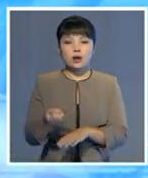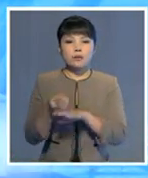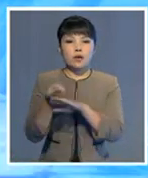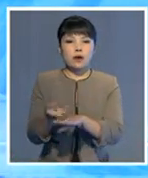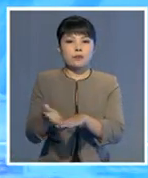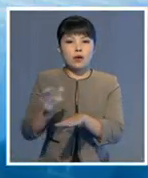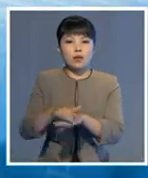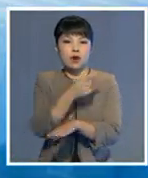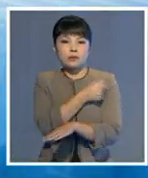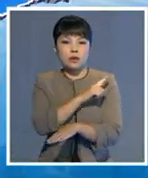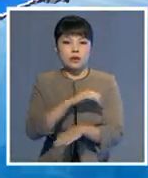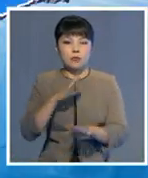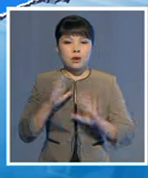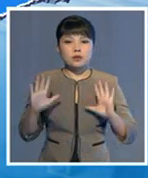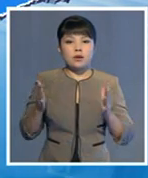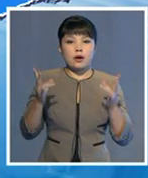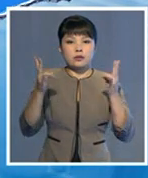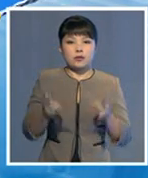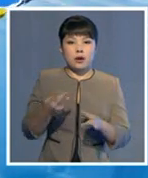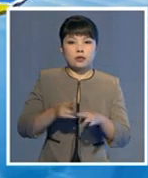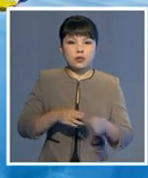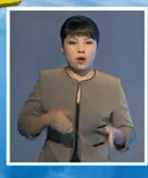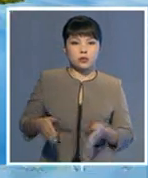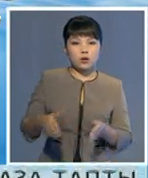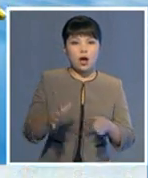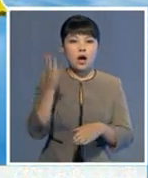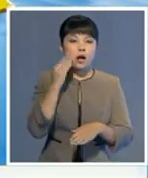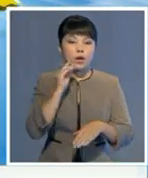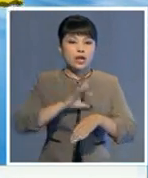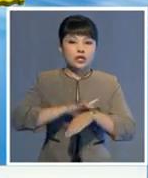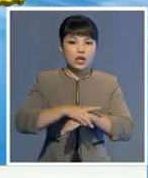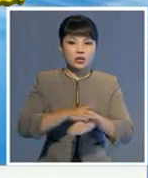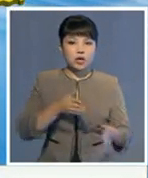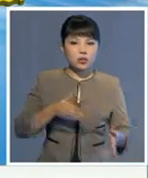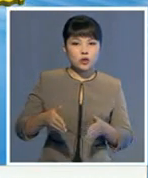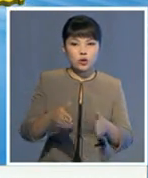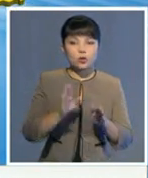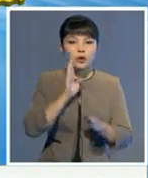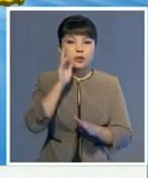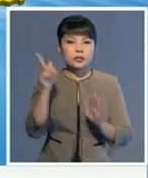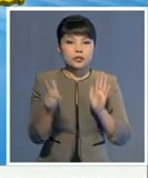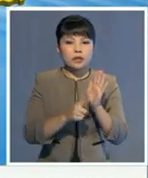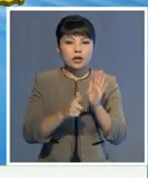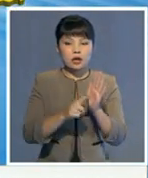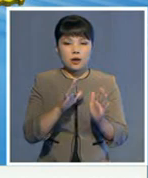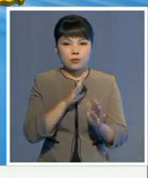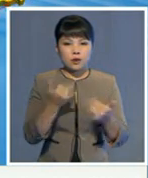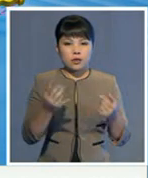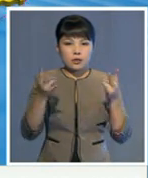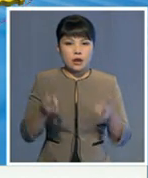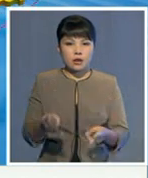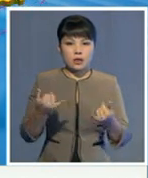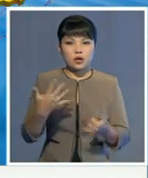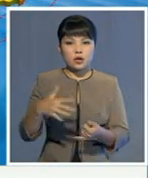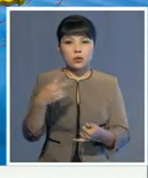жеткізілген. Жантүршігерлік жол апаты Алматы-Ташкент тас жолының бойында бүгін таңғы сағат 7-лер шамасында болған. 52